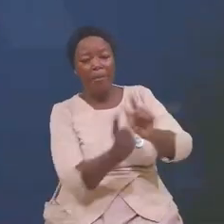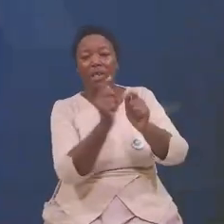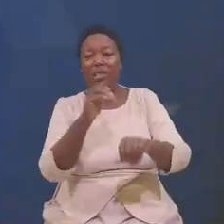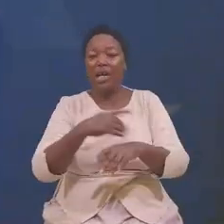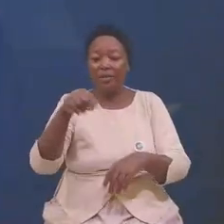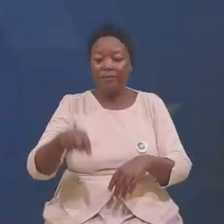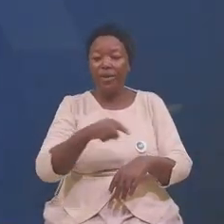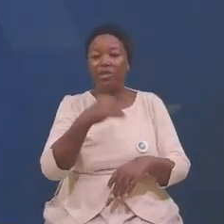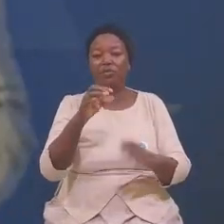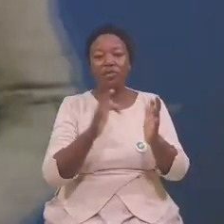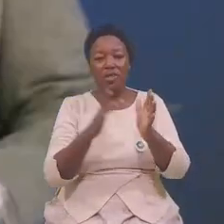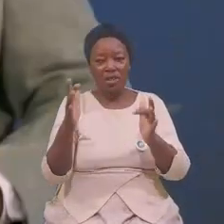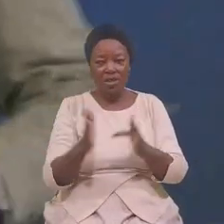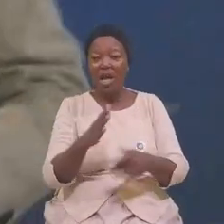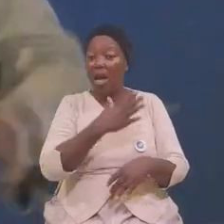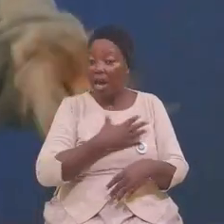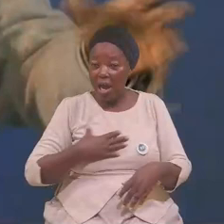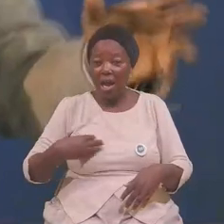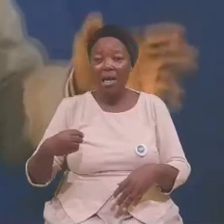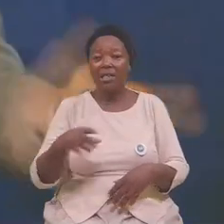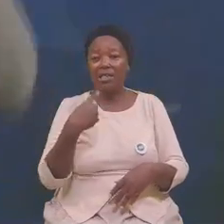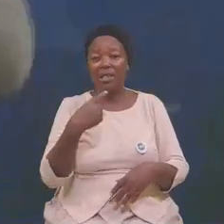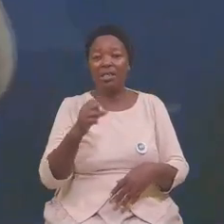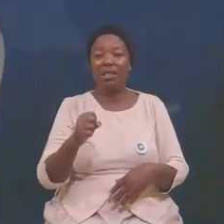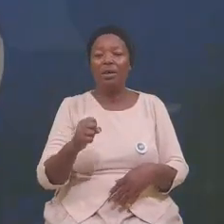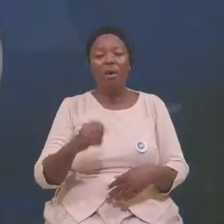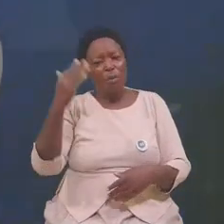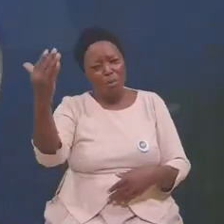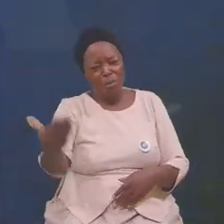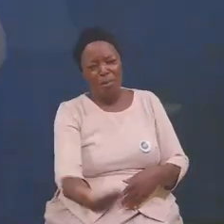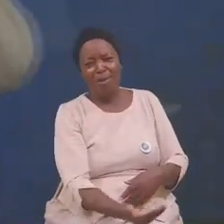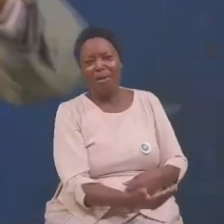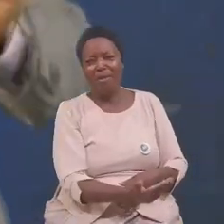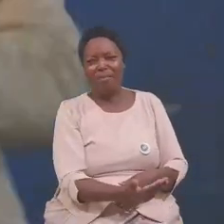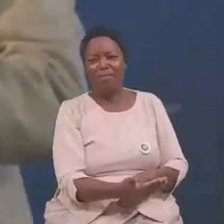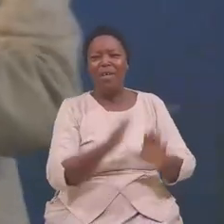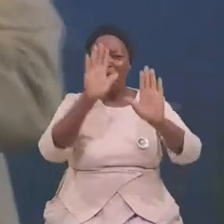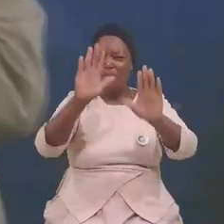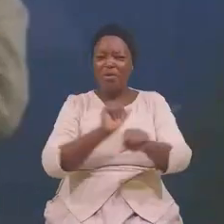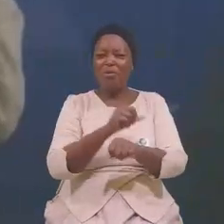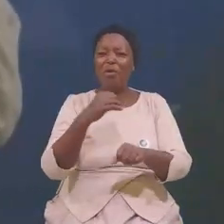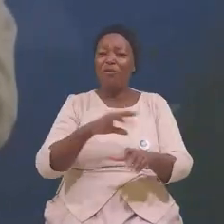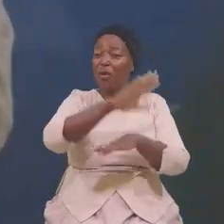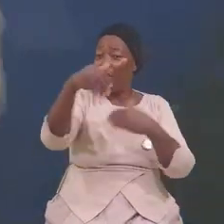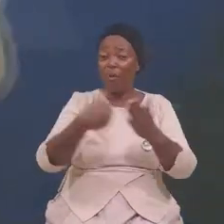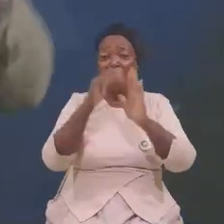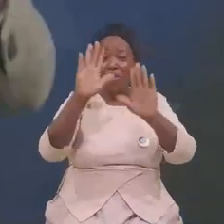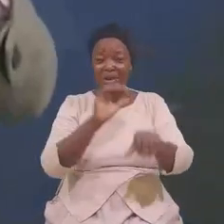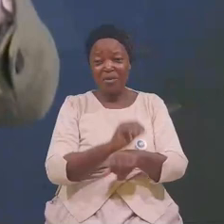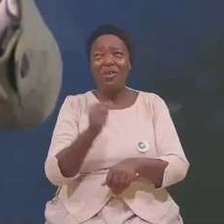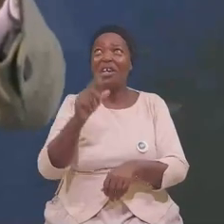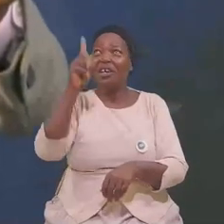de Jésus. Et il dira, bienvenue, miracle de tous les miracles, il va ouvrir